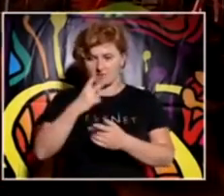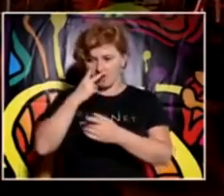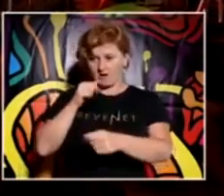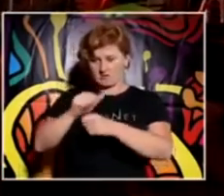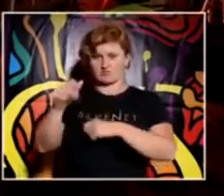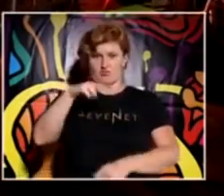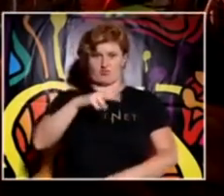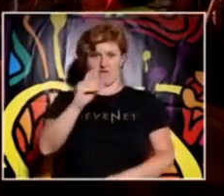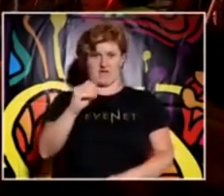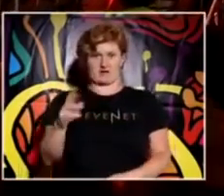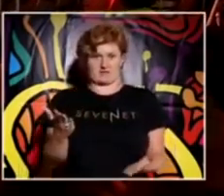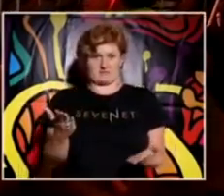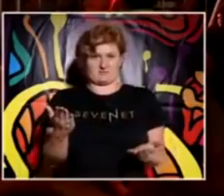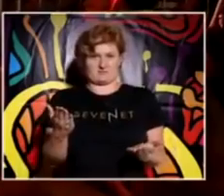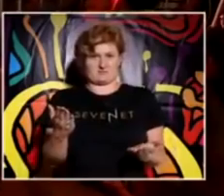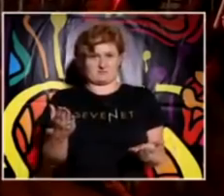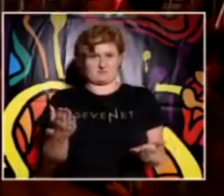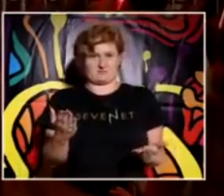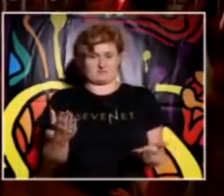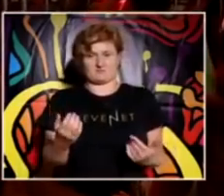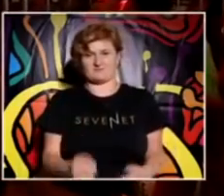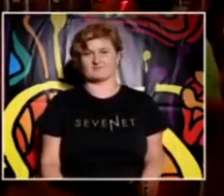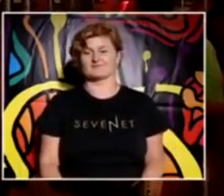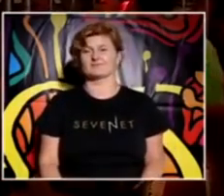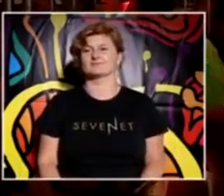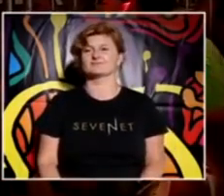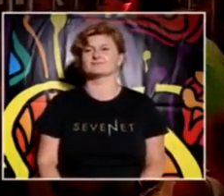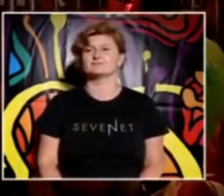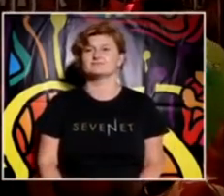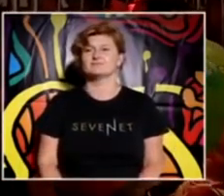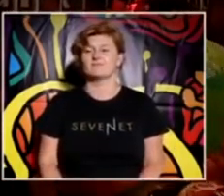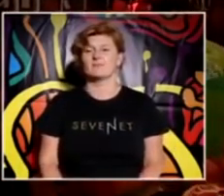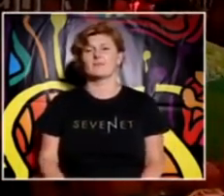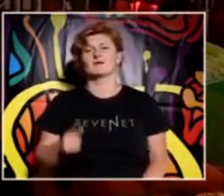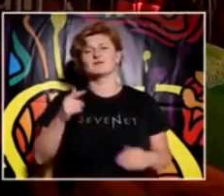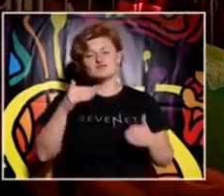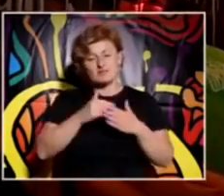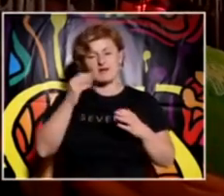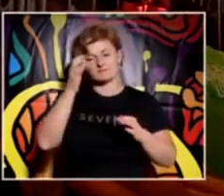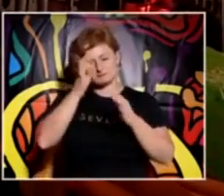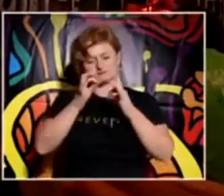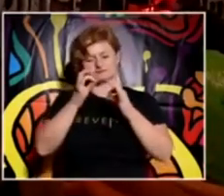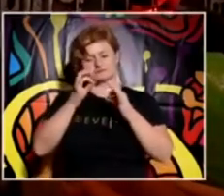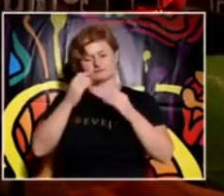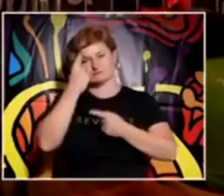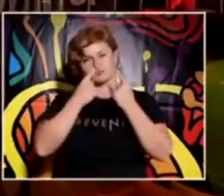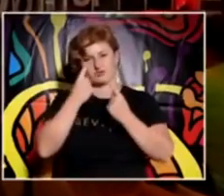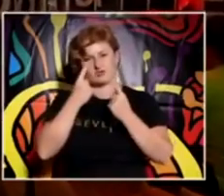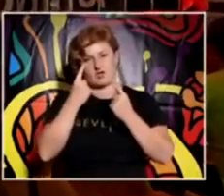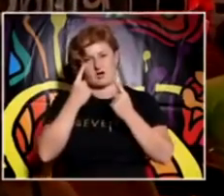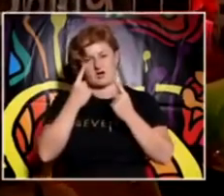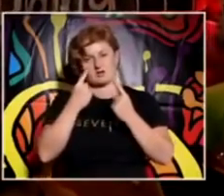czemu nie Ubera nie weźmiesz, a ja tak, what? Więc zdrowy rozsądek na tę dobrą sprawę i